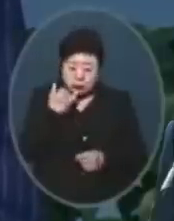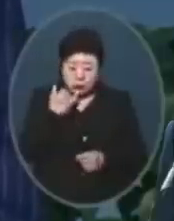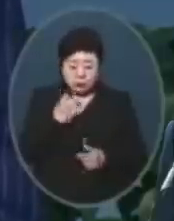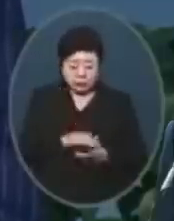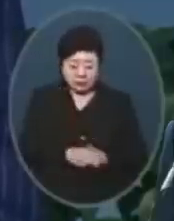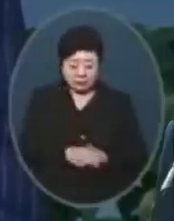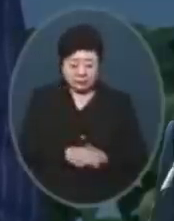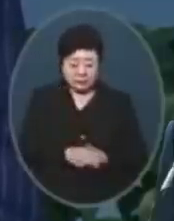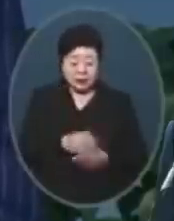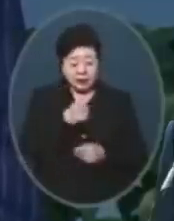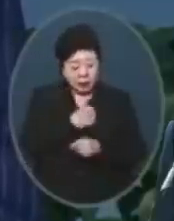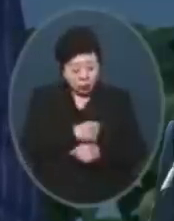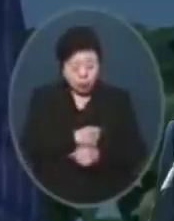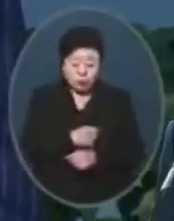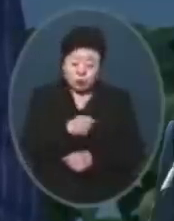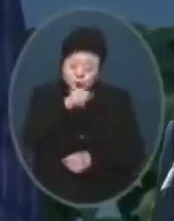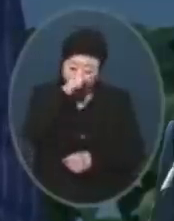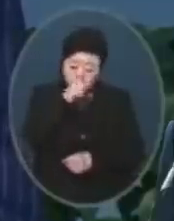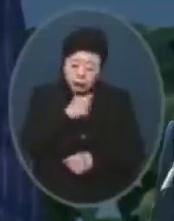해도